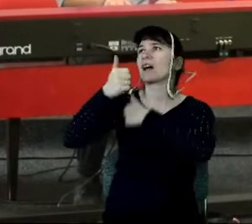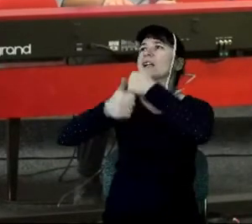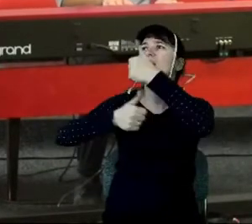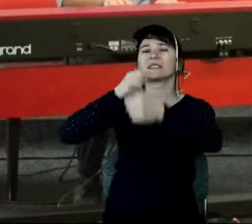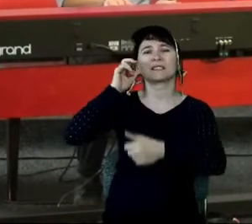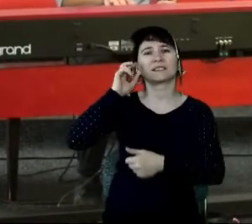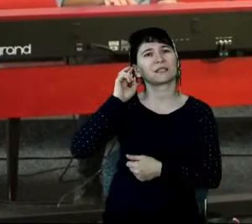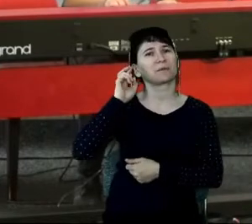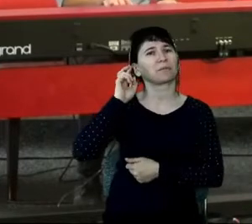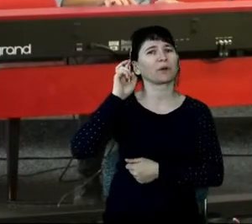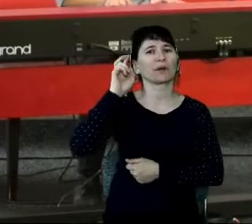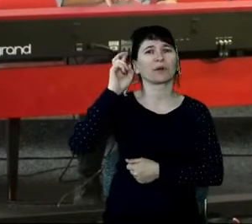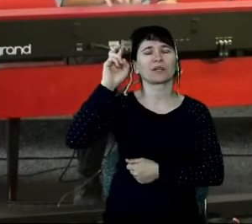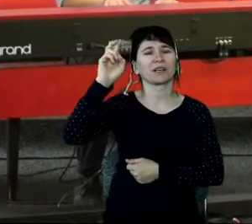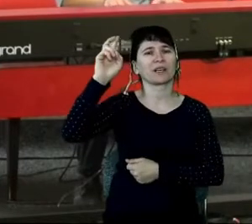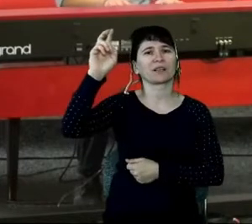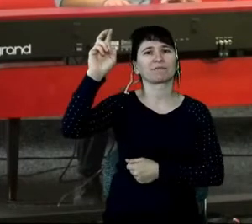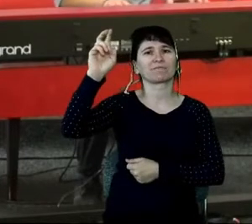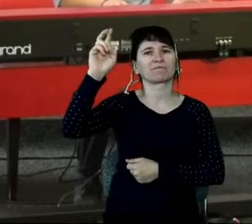хвалите Бога.